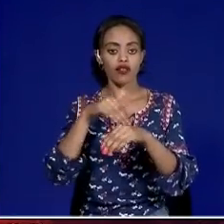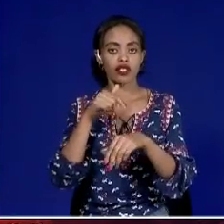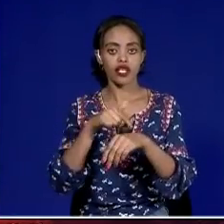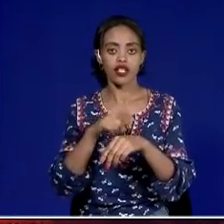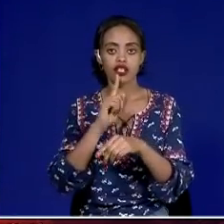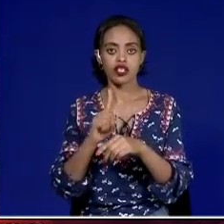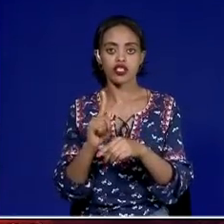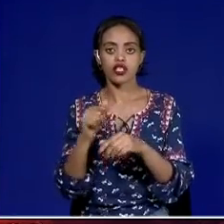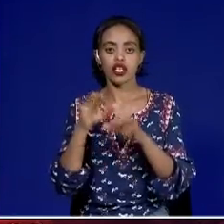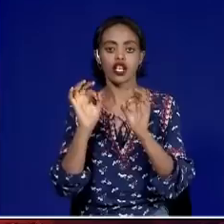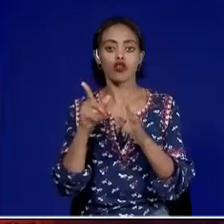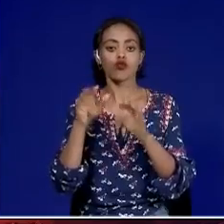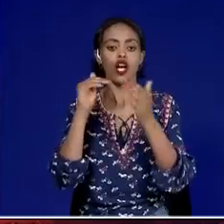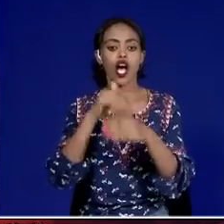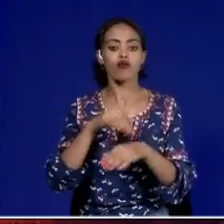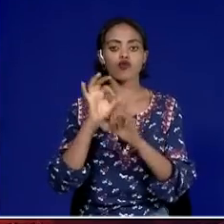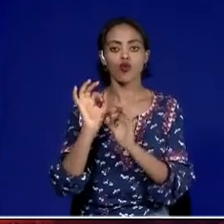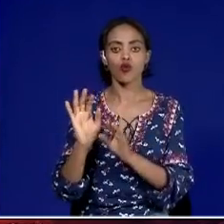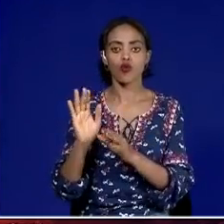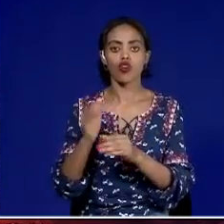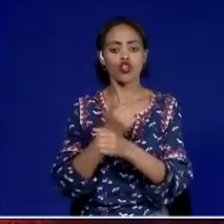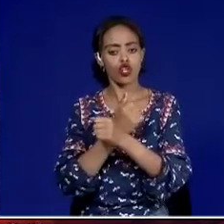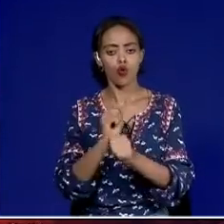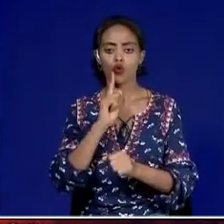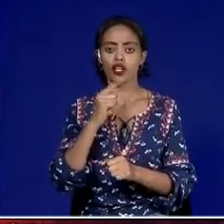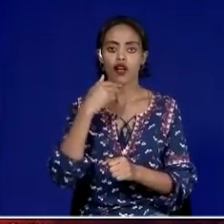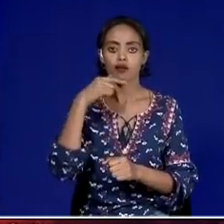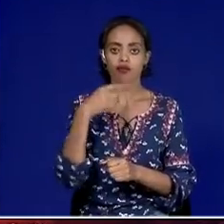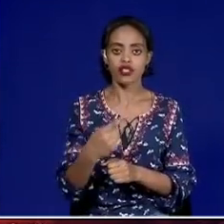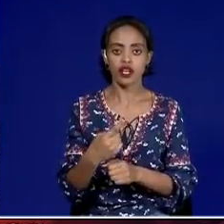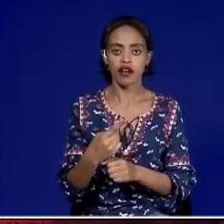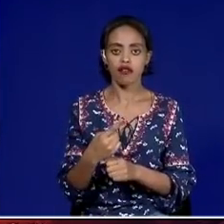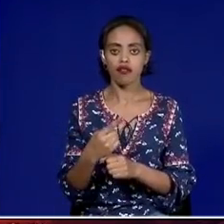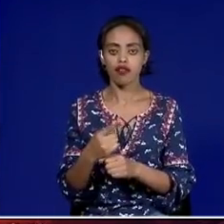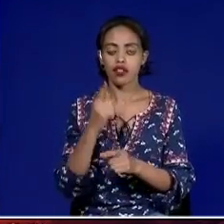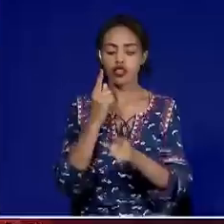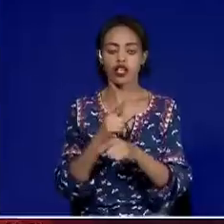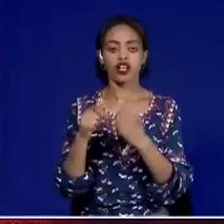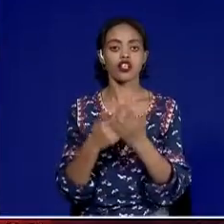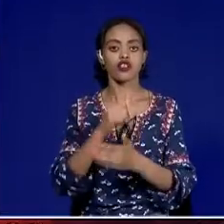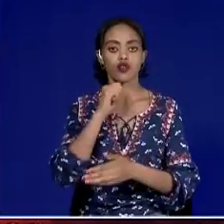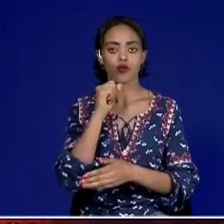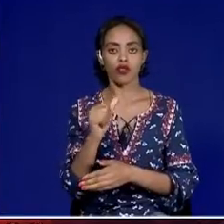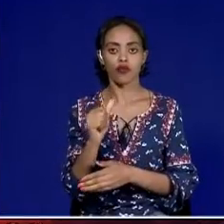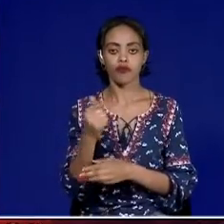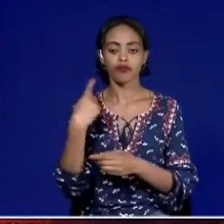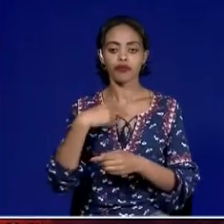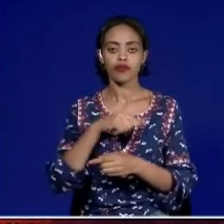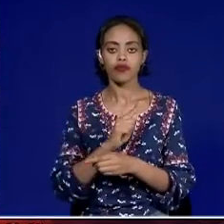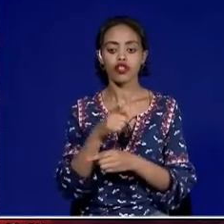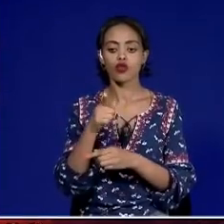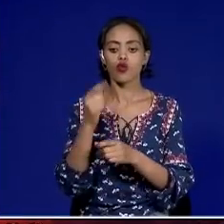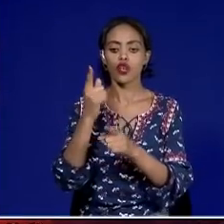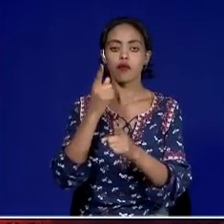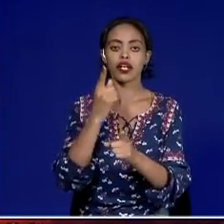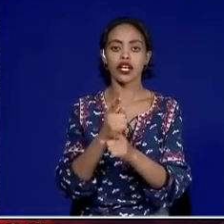የለን። እሱ ኣብ ዘይብሉ ከዓ ንሕዊና ኢልካ ምዝራብ ወይ ሕዊ ኢልካ ምዝራብ ትክክል ስለ ይኮነ ኣንሕና ልዚ